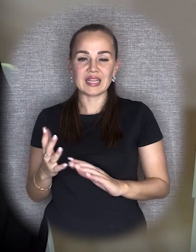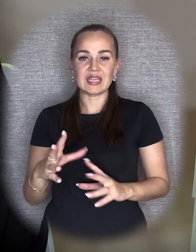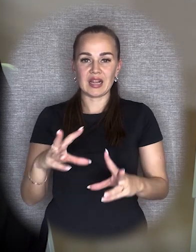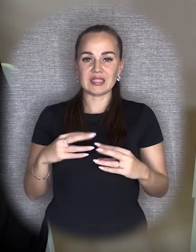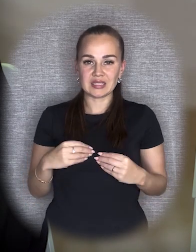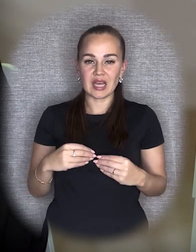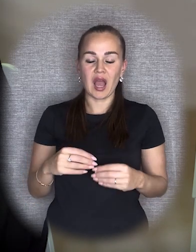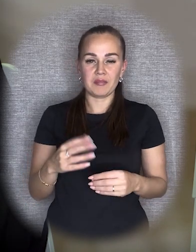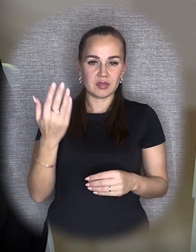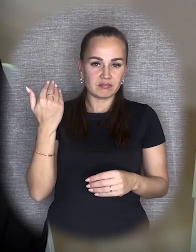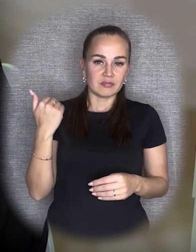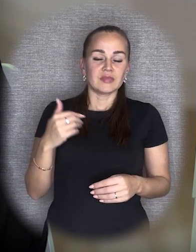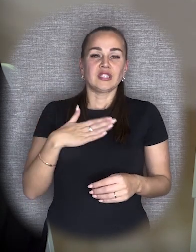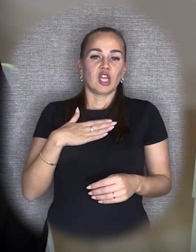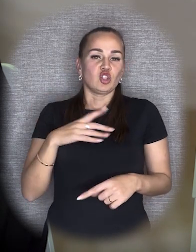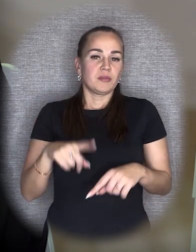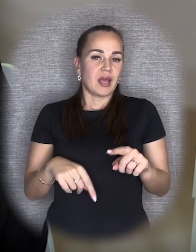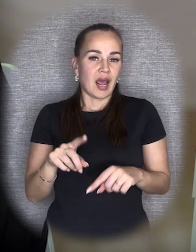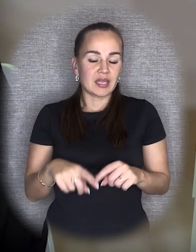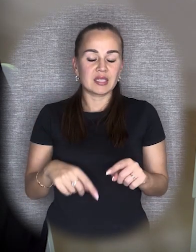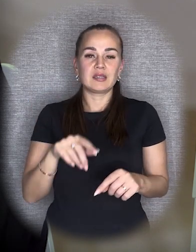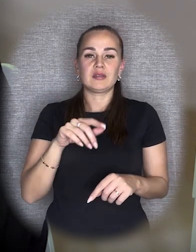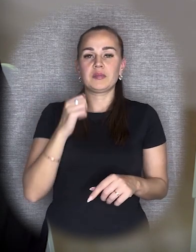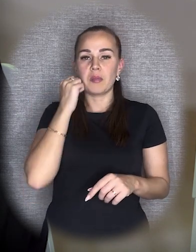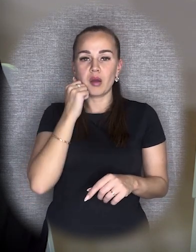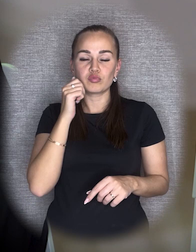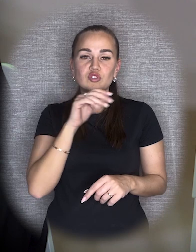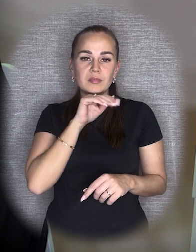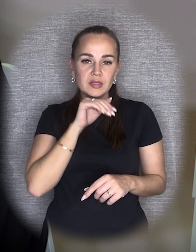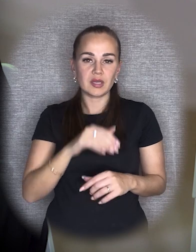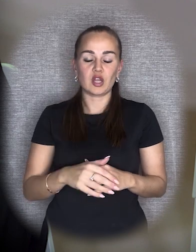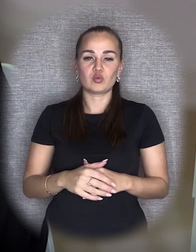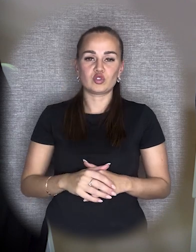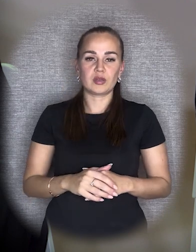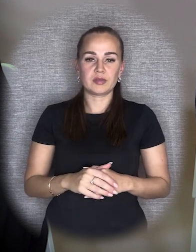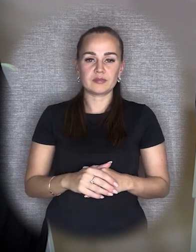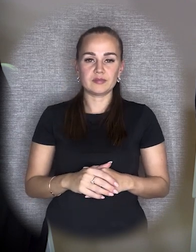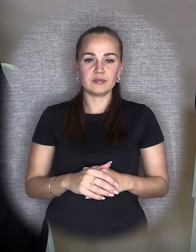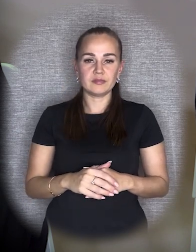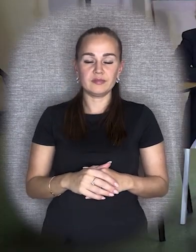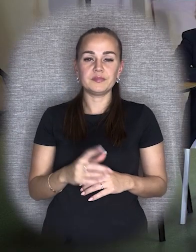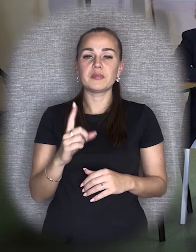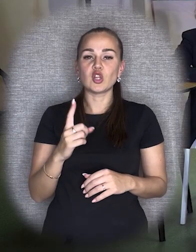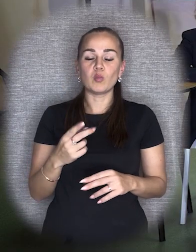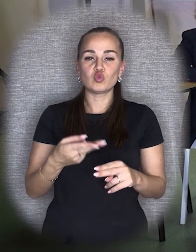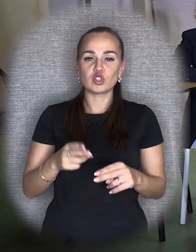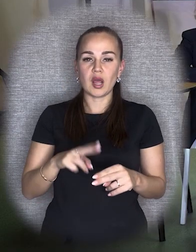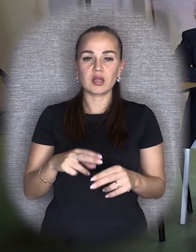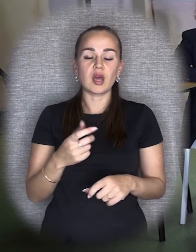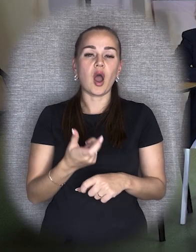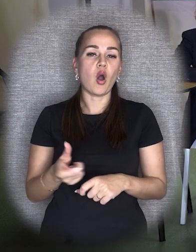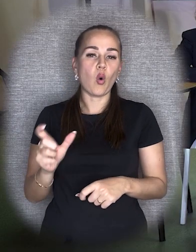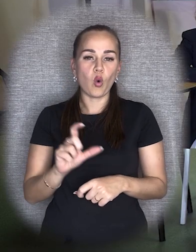нами, с нашими родителями, с нашими дедушками, бабушками, со всей страной и так далее, потому что это